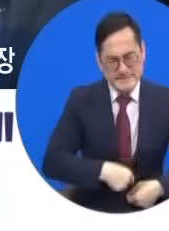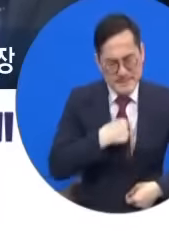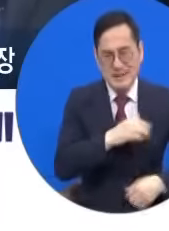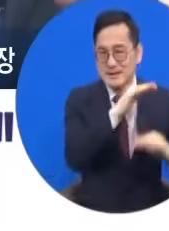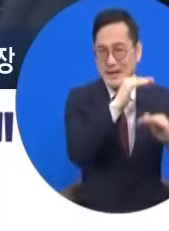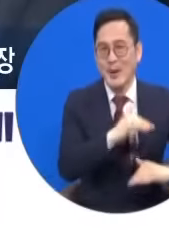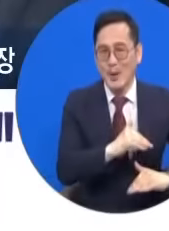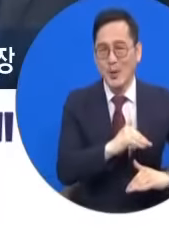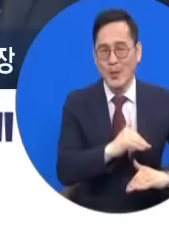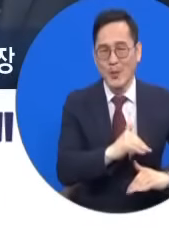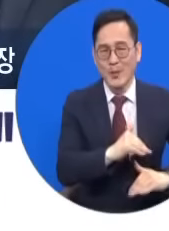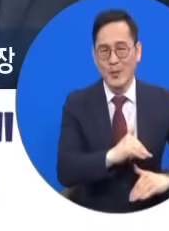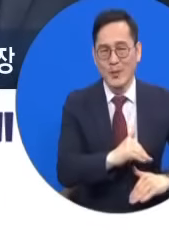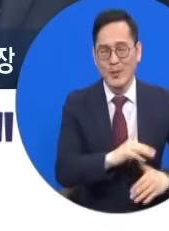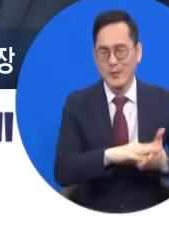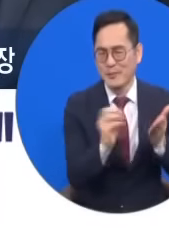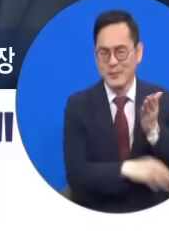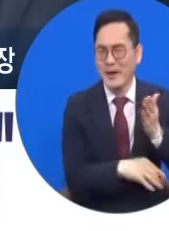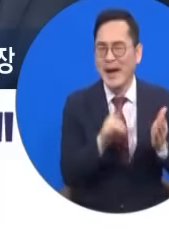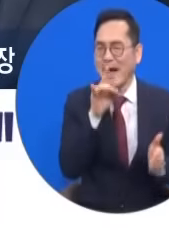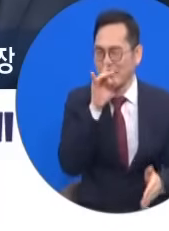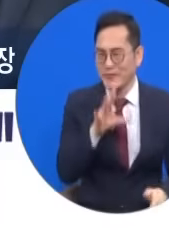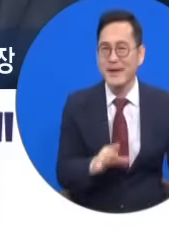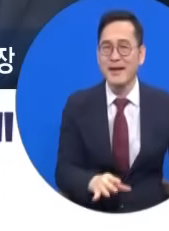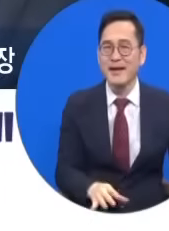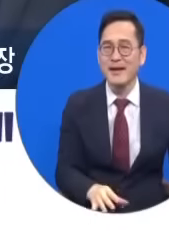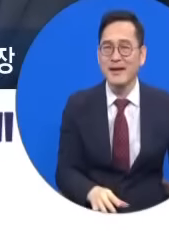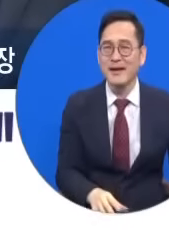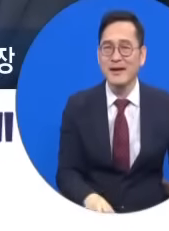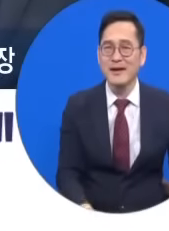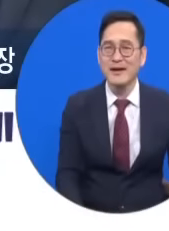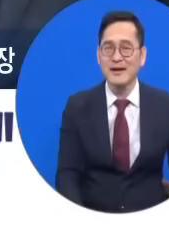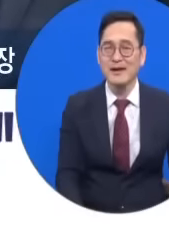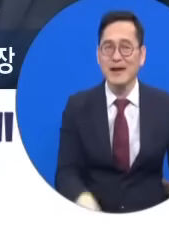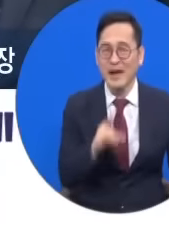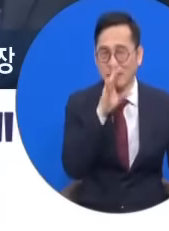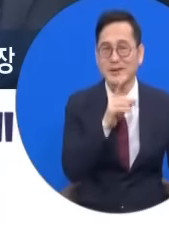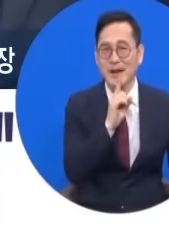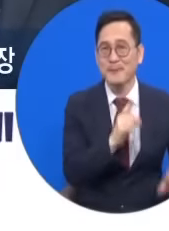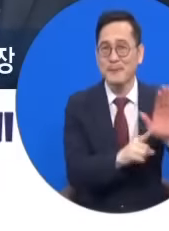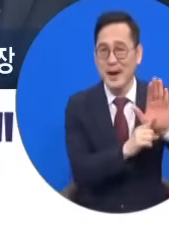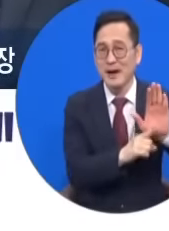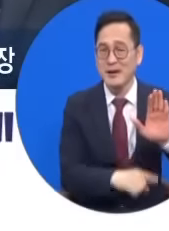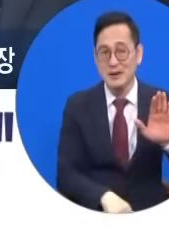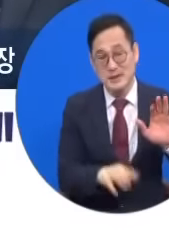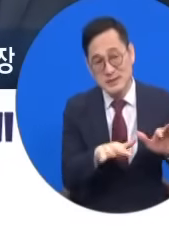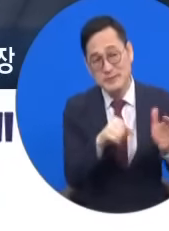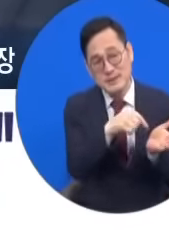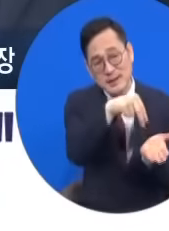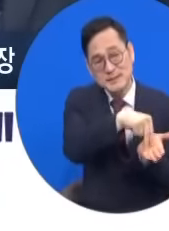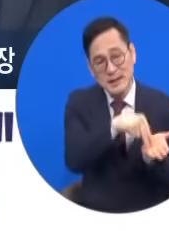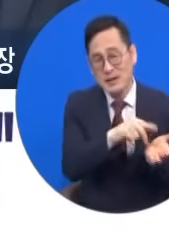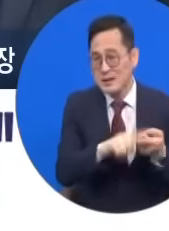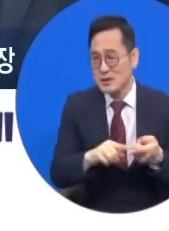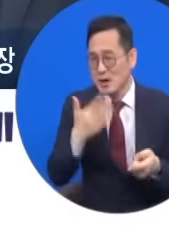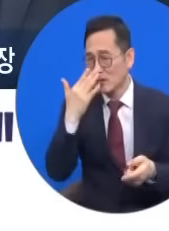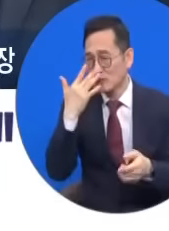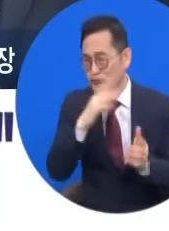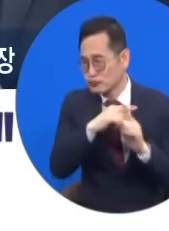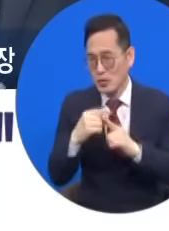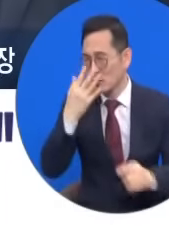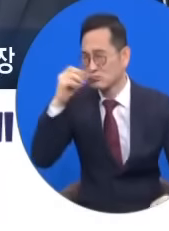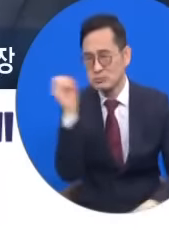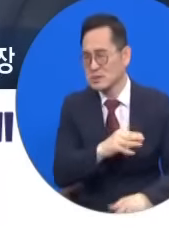동문들의 어떤 뭐 주장, 호소 이런 부분도 이 논쟁에서 가볍게 보지는 말아달라, 이런 취지를 실무자가